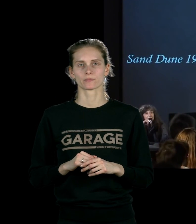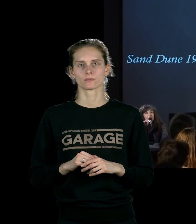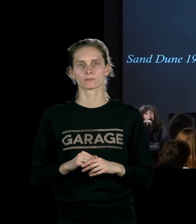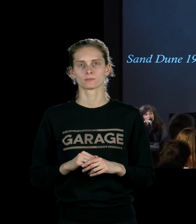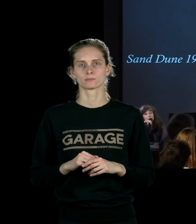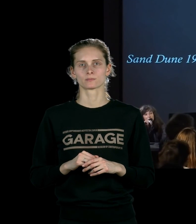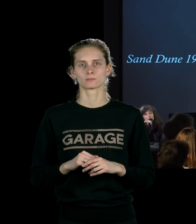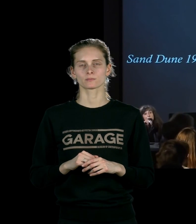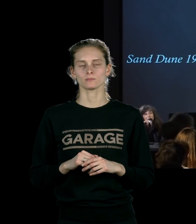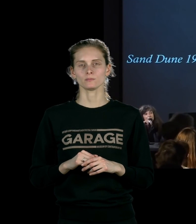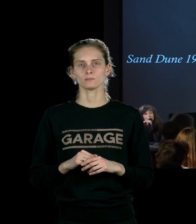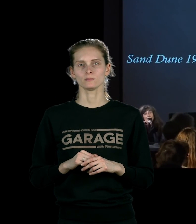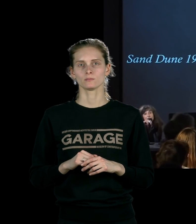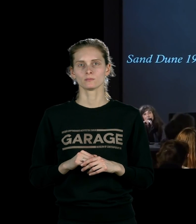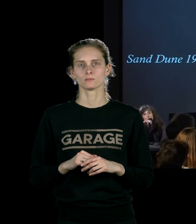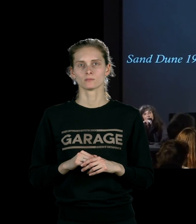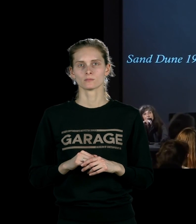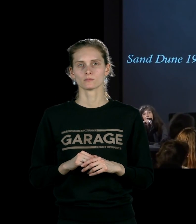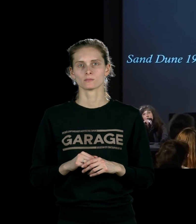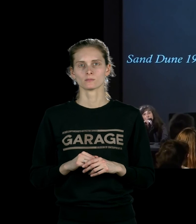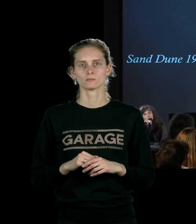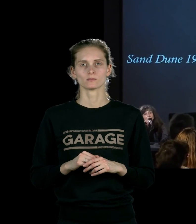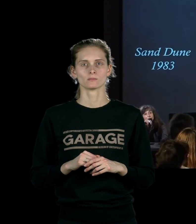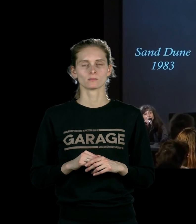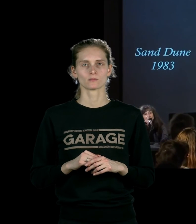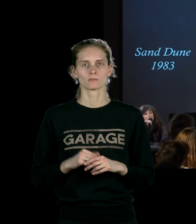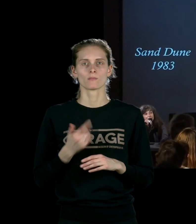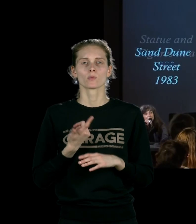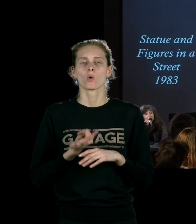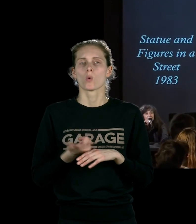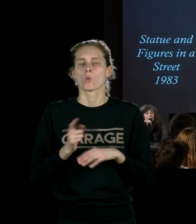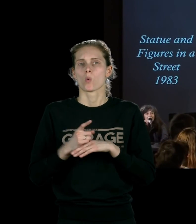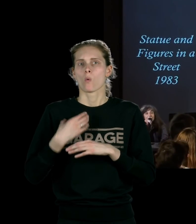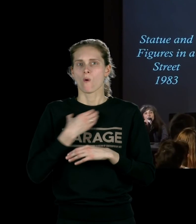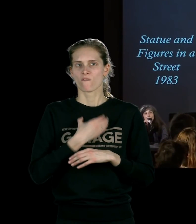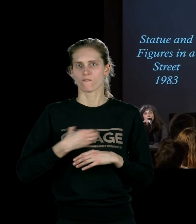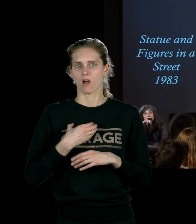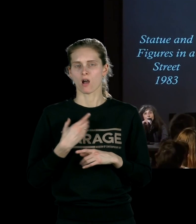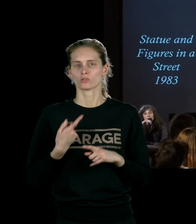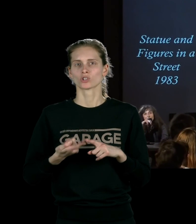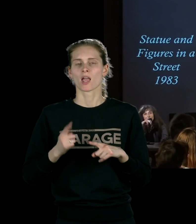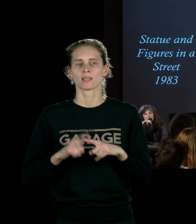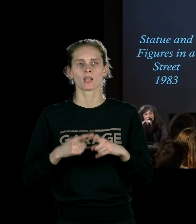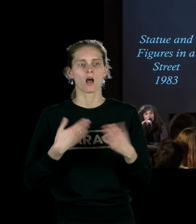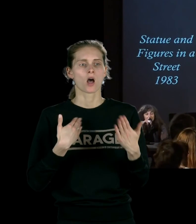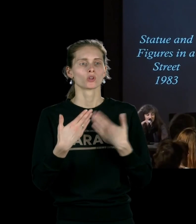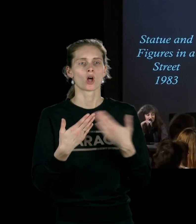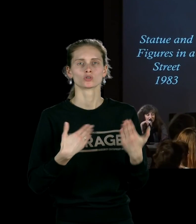для него есть в общем результате, это взаимоотношения между людьми. Но взаимоотношения между людьми,